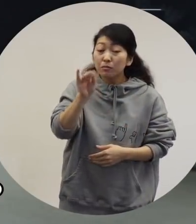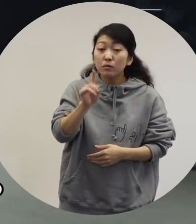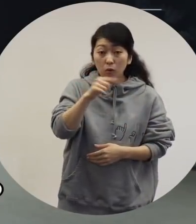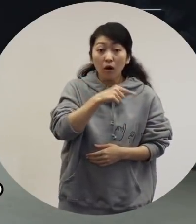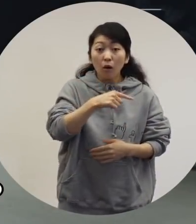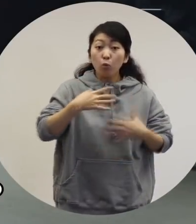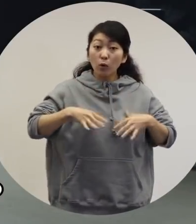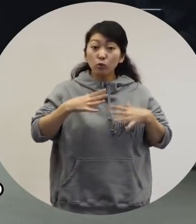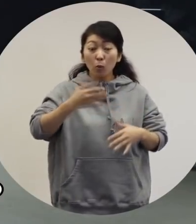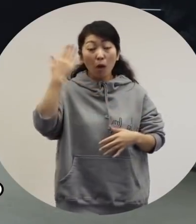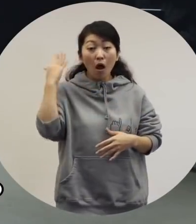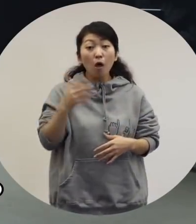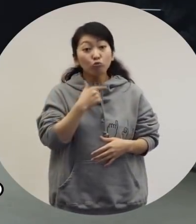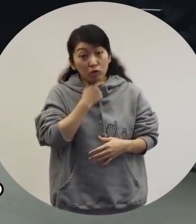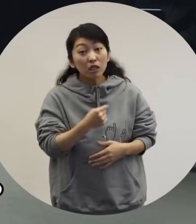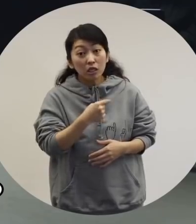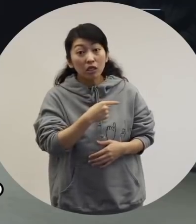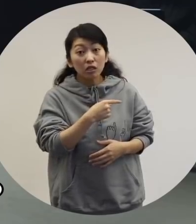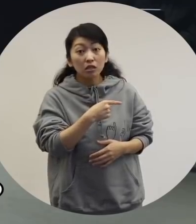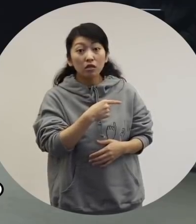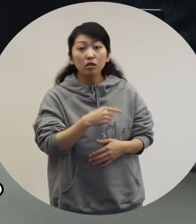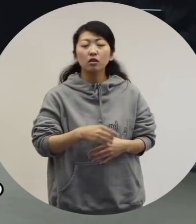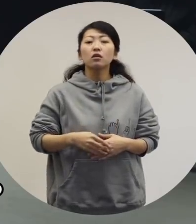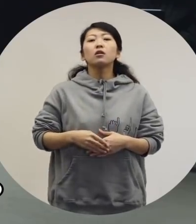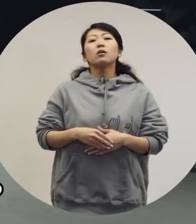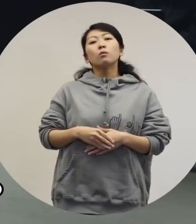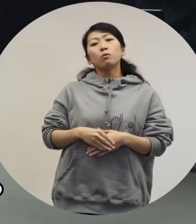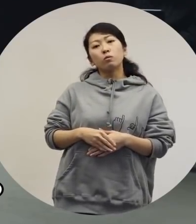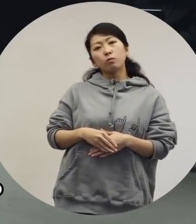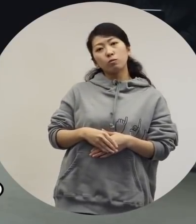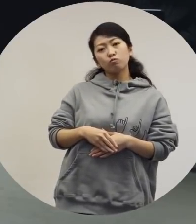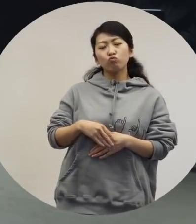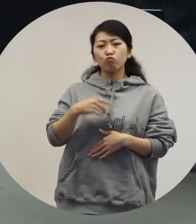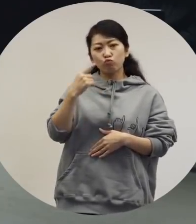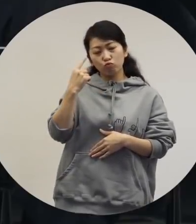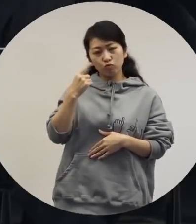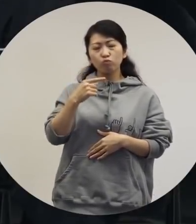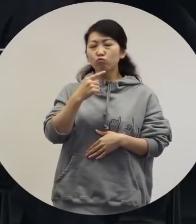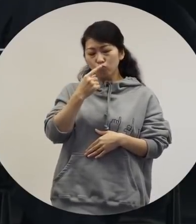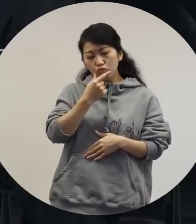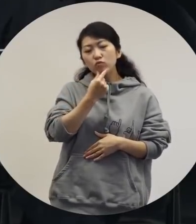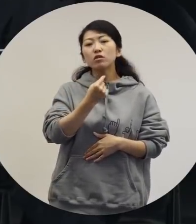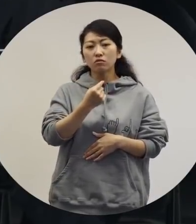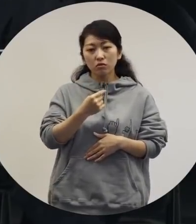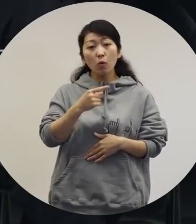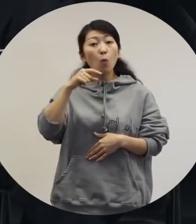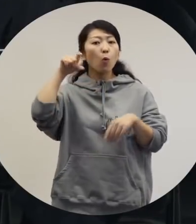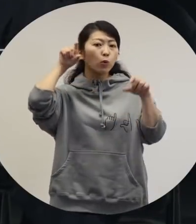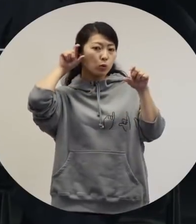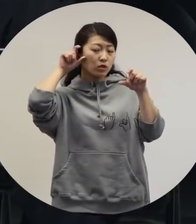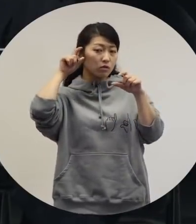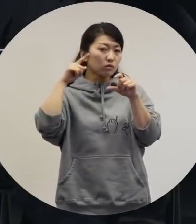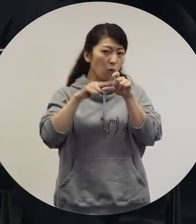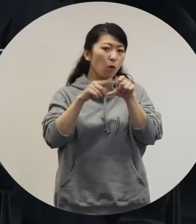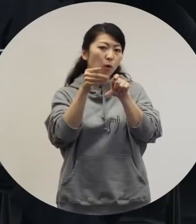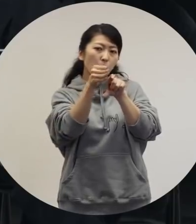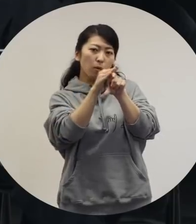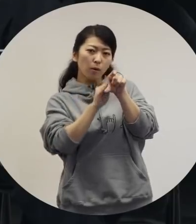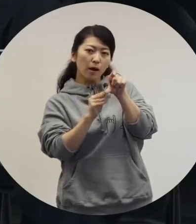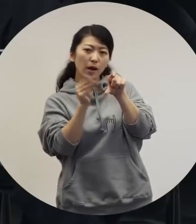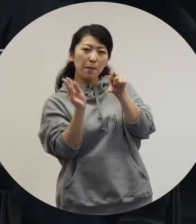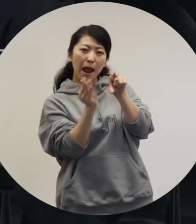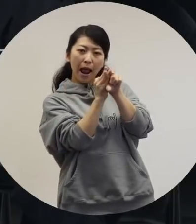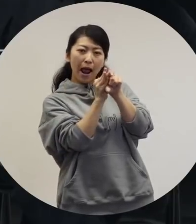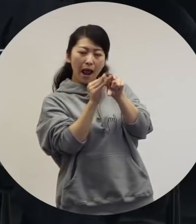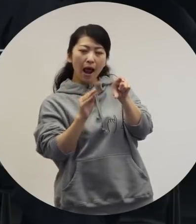かはそのファッションがもともと好きだったの？ 好きですね。今補聴器もアートカバーつけて可愛